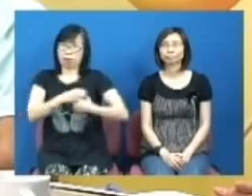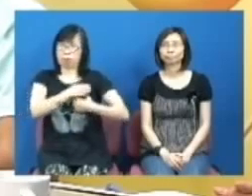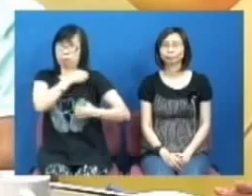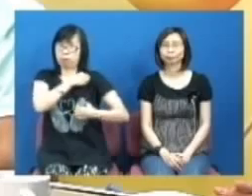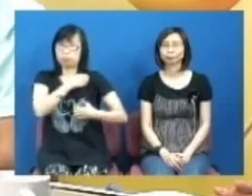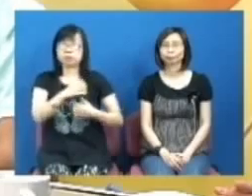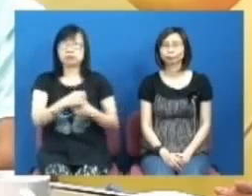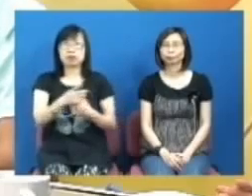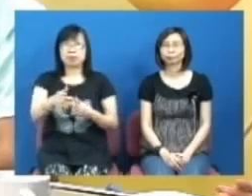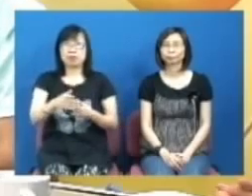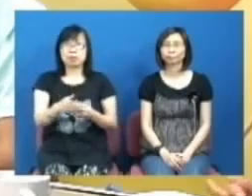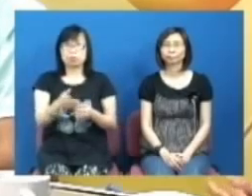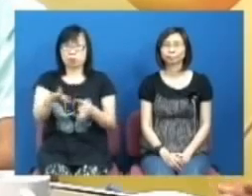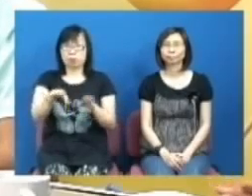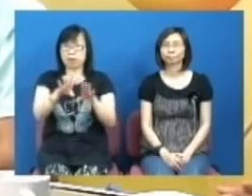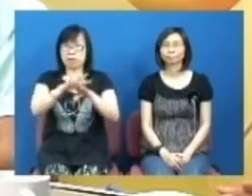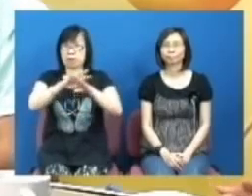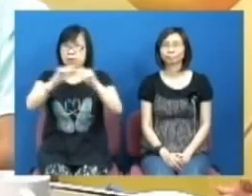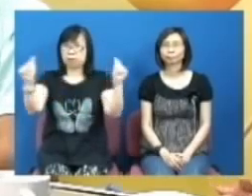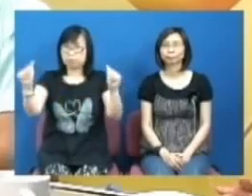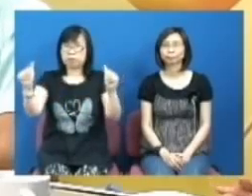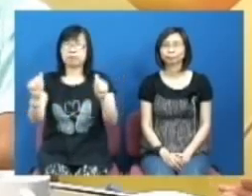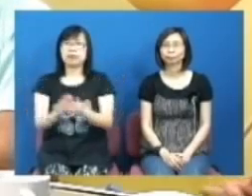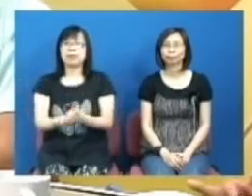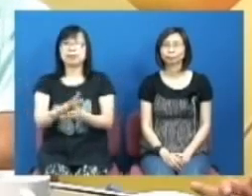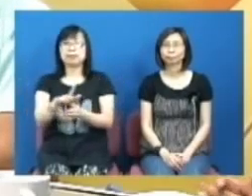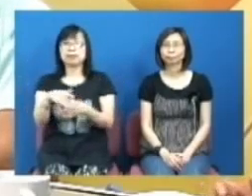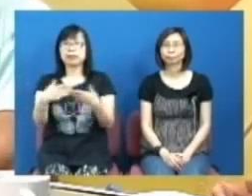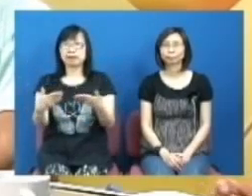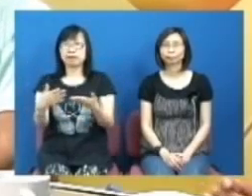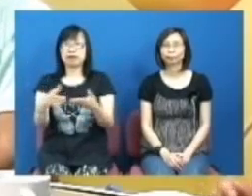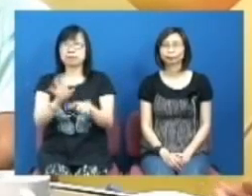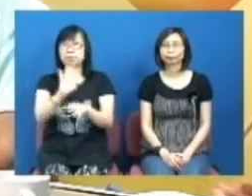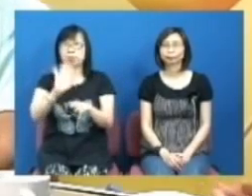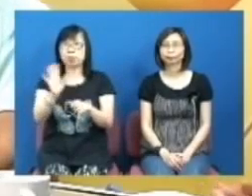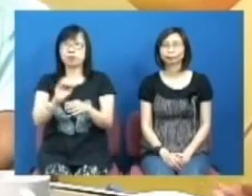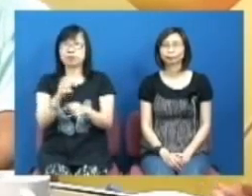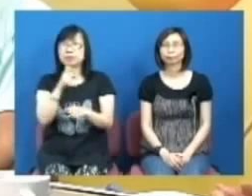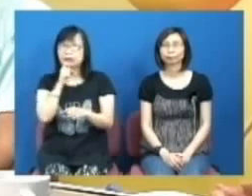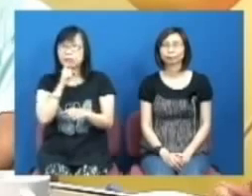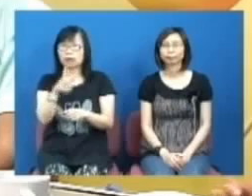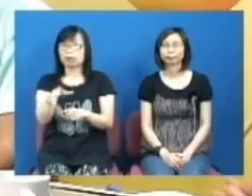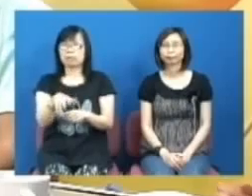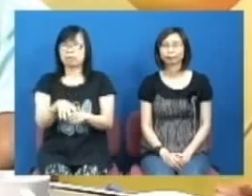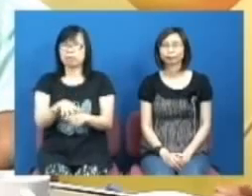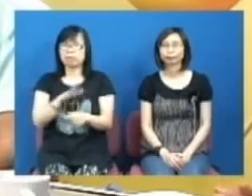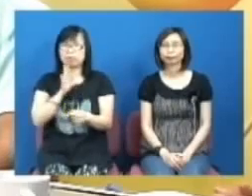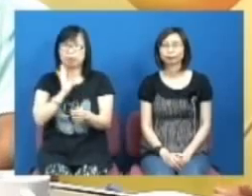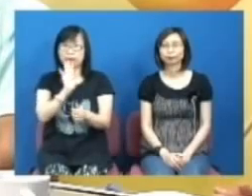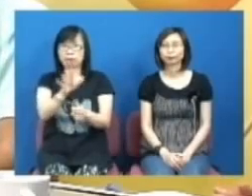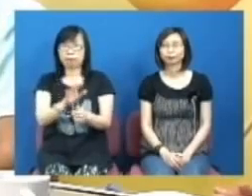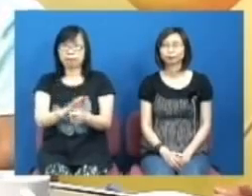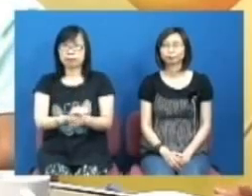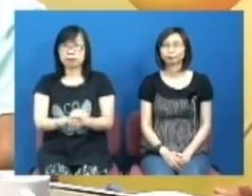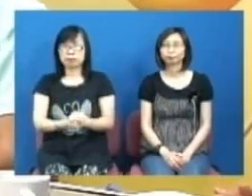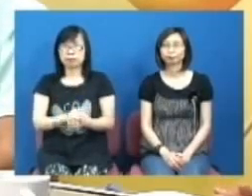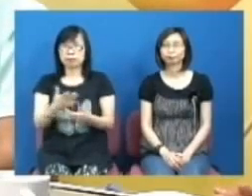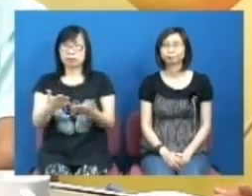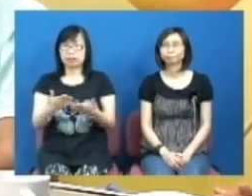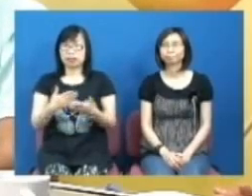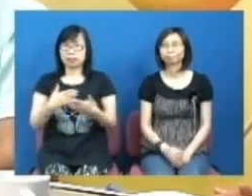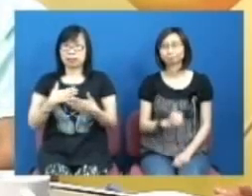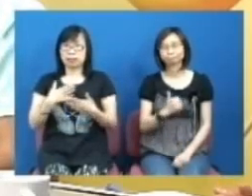將你遷滅，或者將泛民遷滅，呢個已經唔存在啦。呢個係一個恐嚇嚟嘅啫，佢自己製造出嚟嘅杯弓